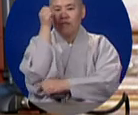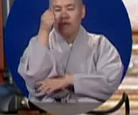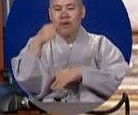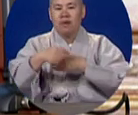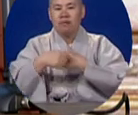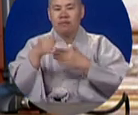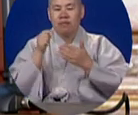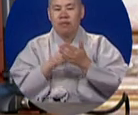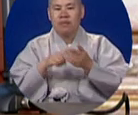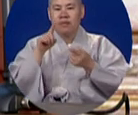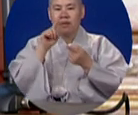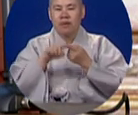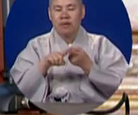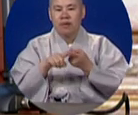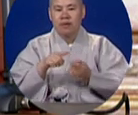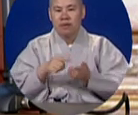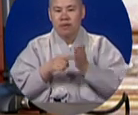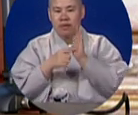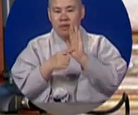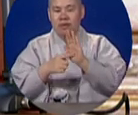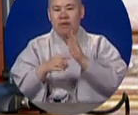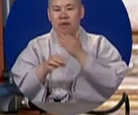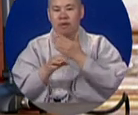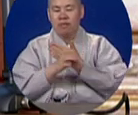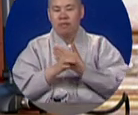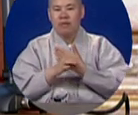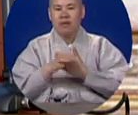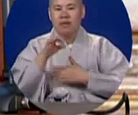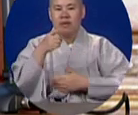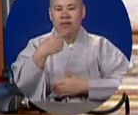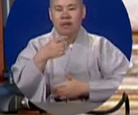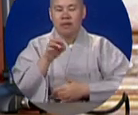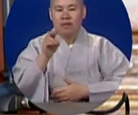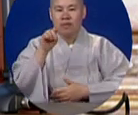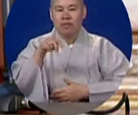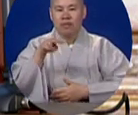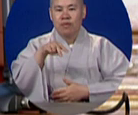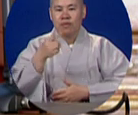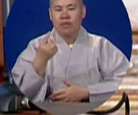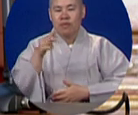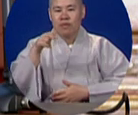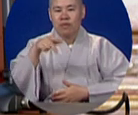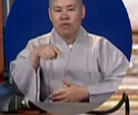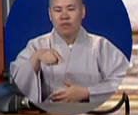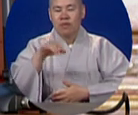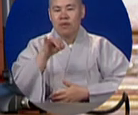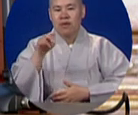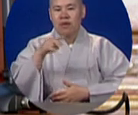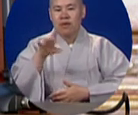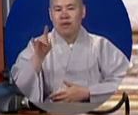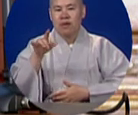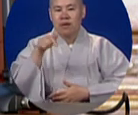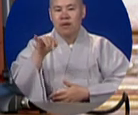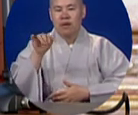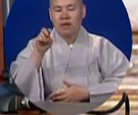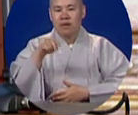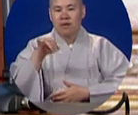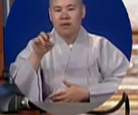그대로 드러내면 그것이 응무소주의 생기심인데 그게 해탈이고